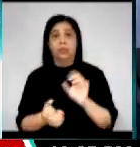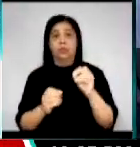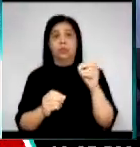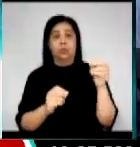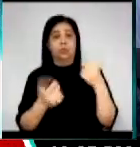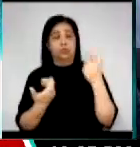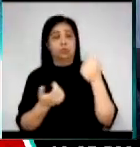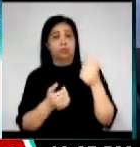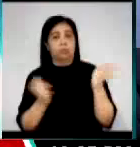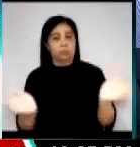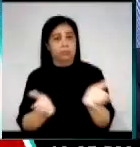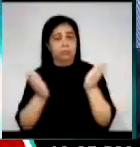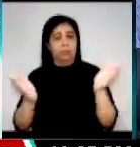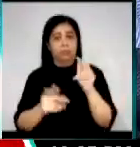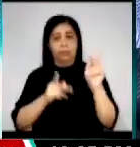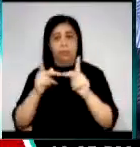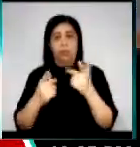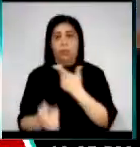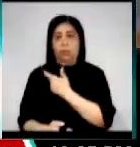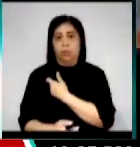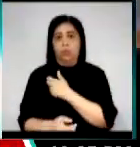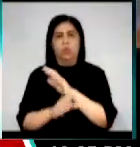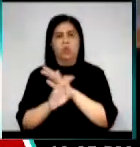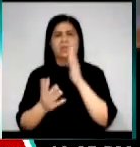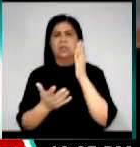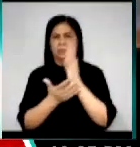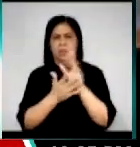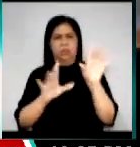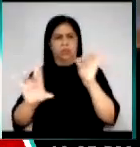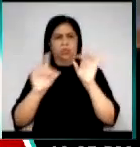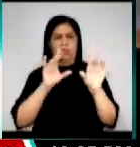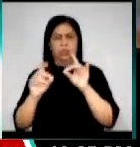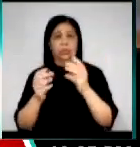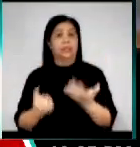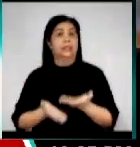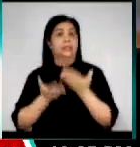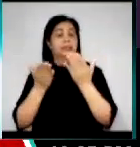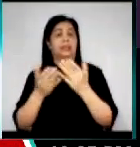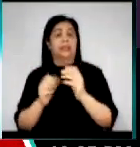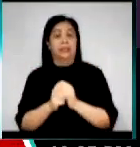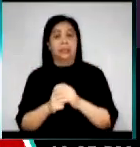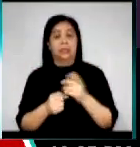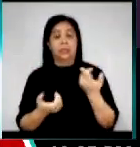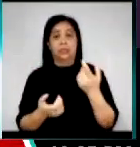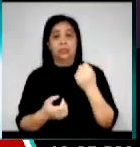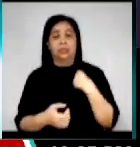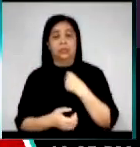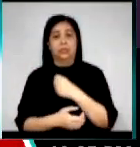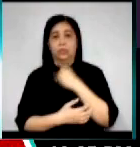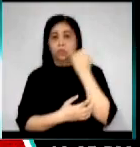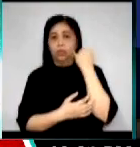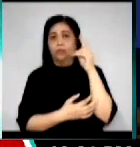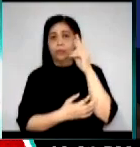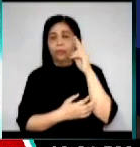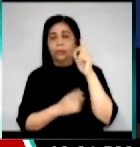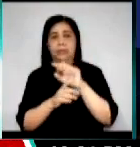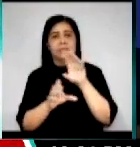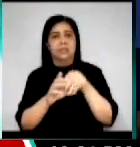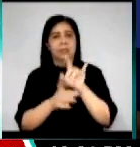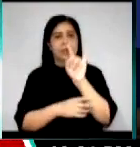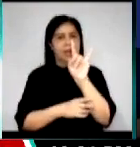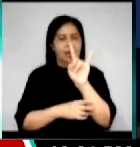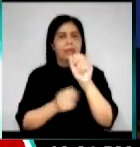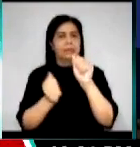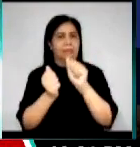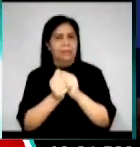na magpabakuna at huwag nang mamili ng brand, iminungkahan ni Sen. Joel Villanueva na magsama sa infomercial sina Pangulong Duterte at